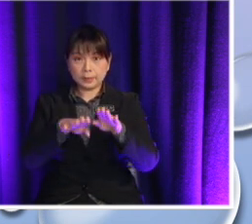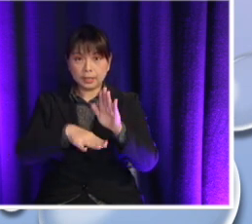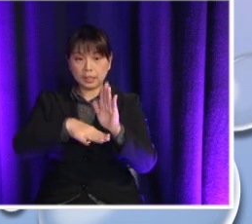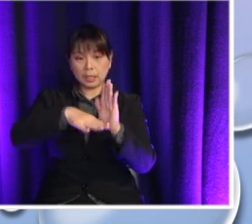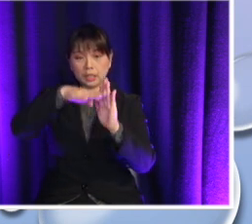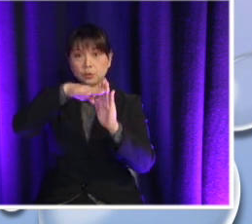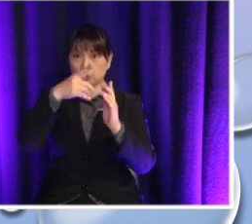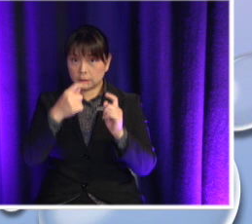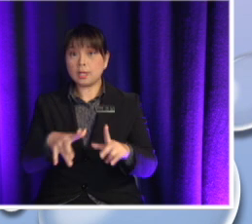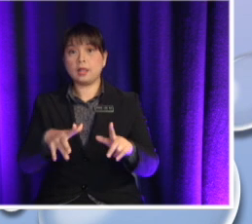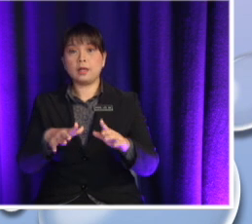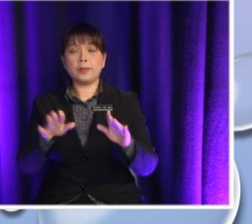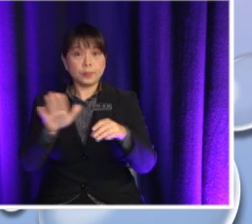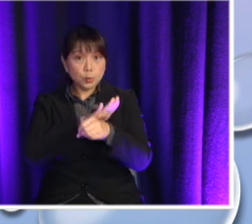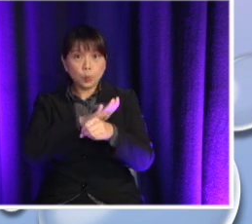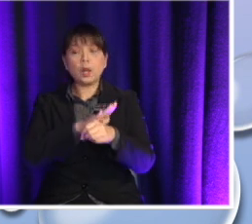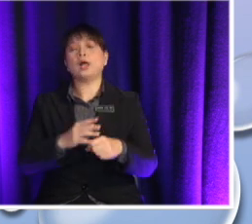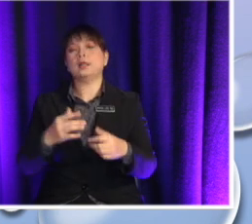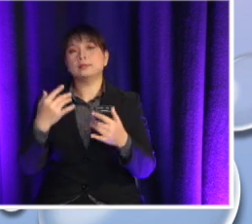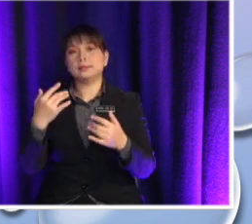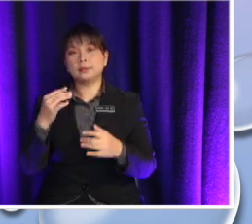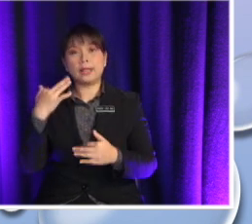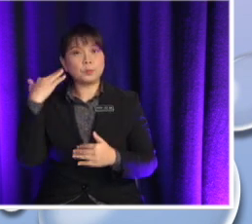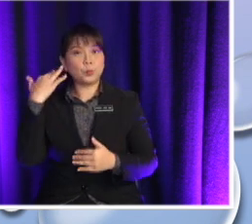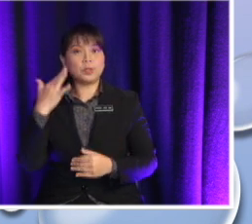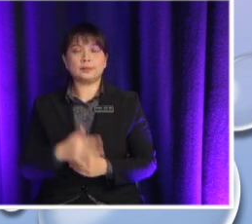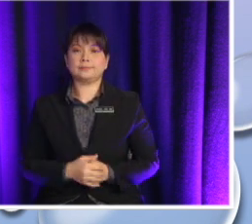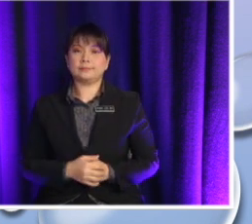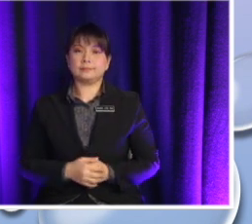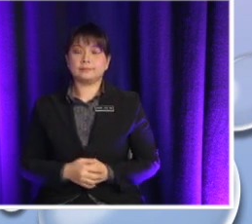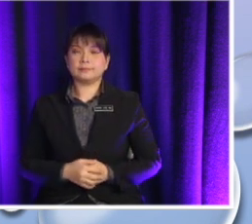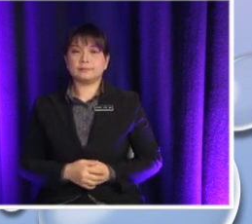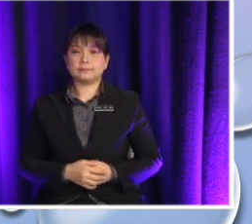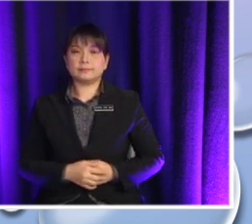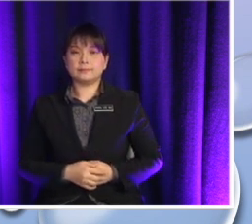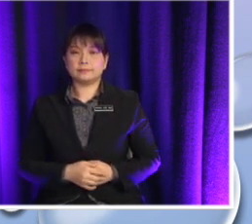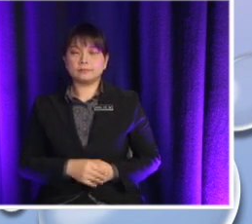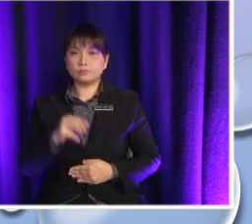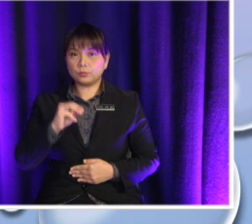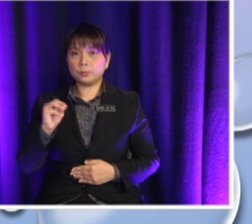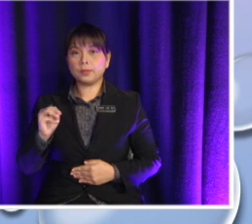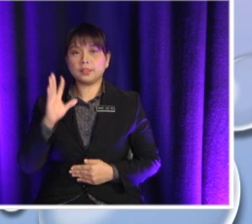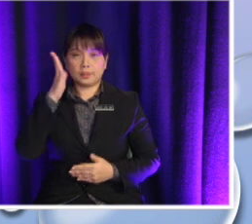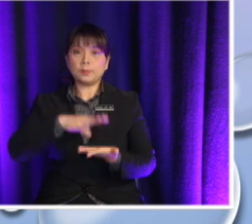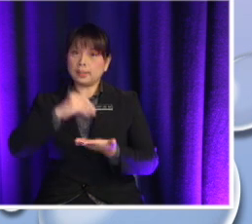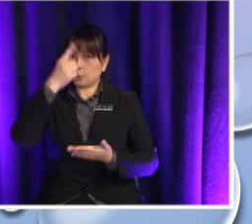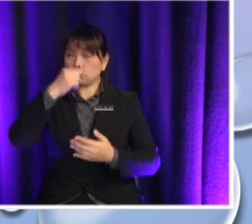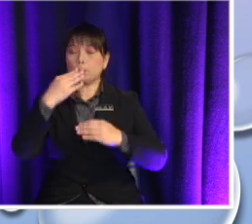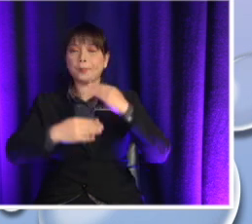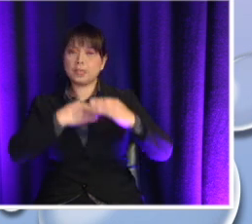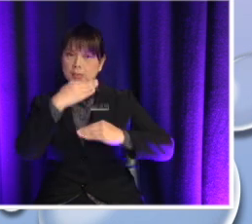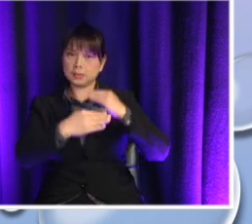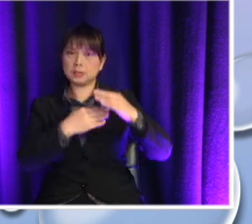analog yang dikendaki oleh murid-murid sekalian untuk membinanya. So untuk